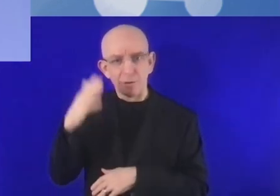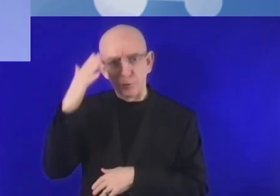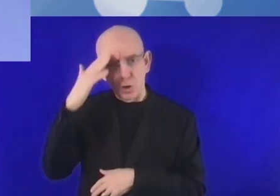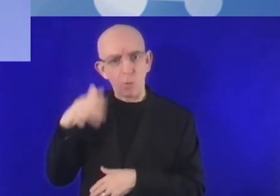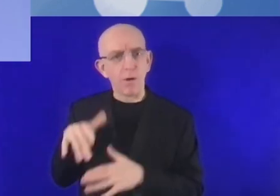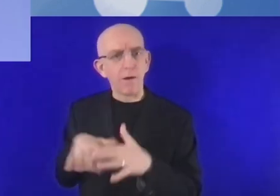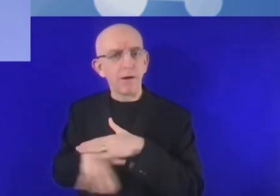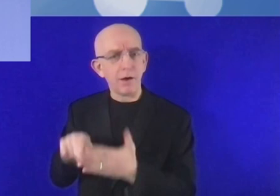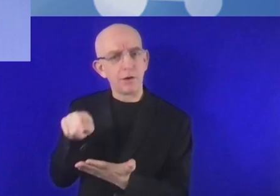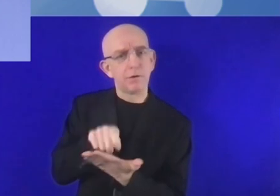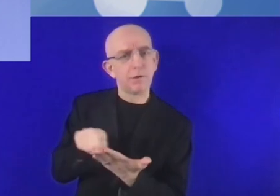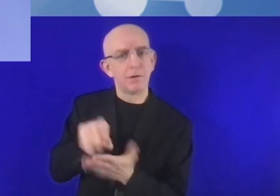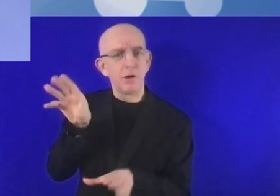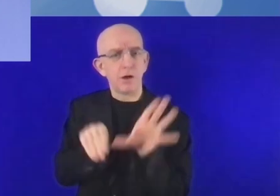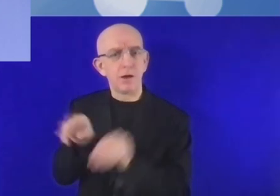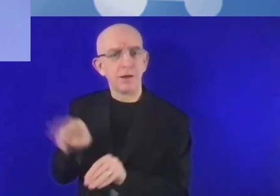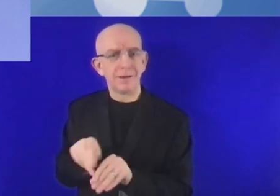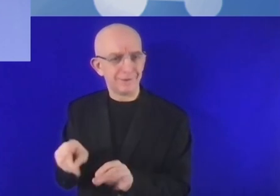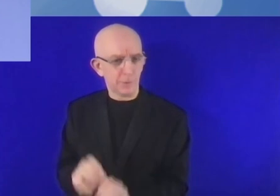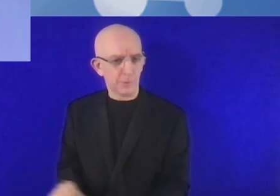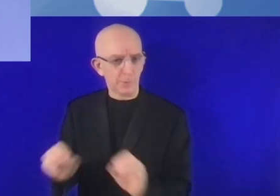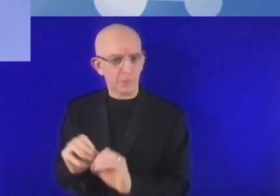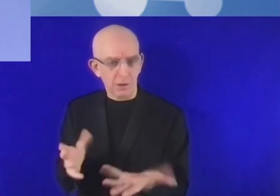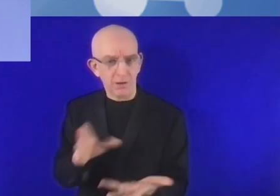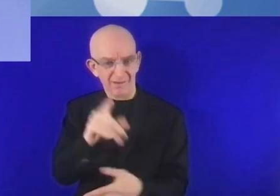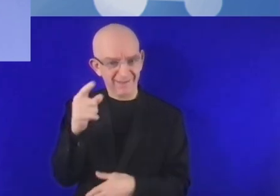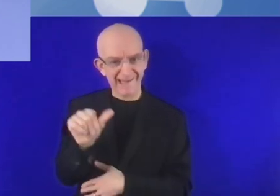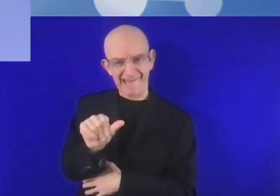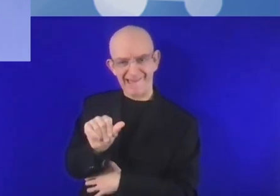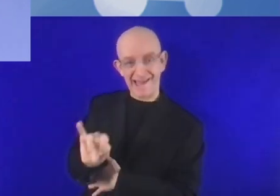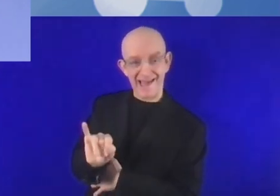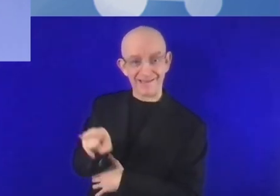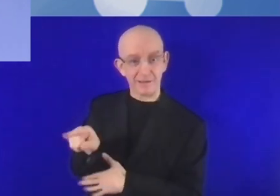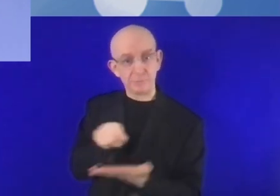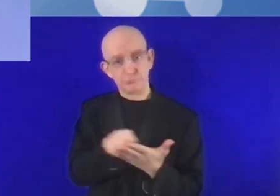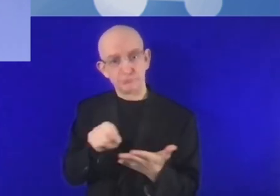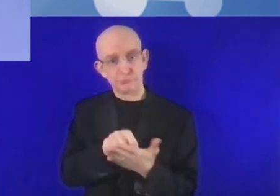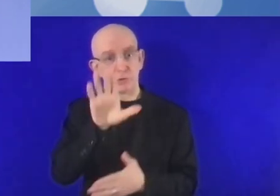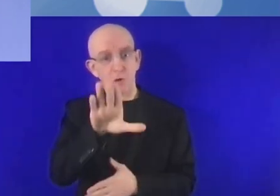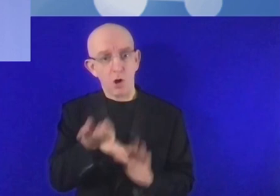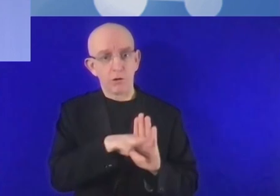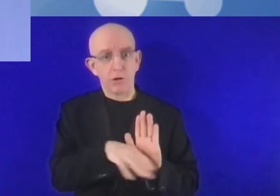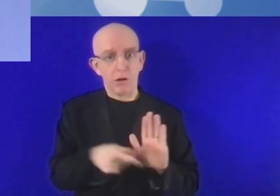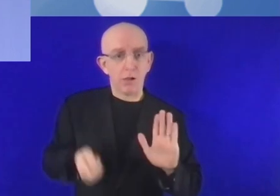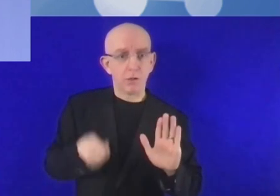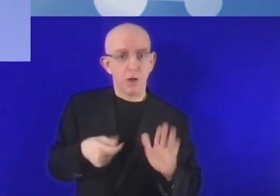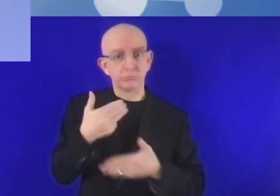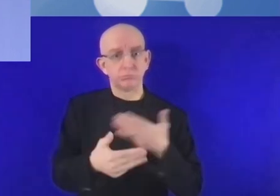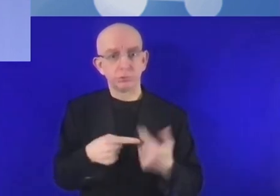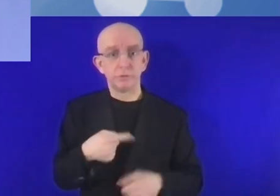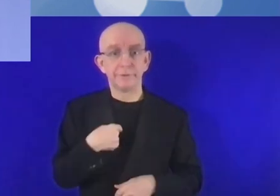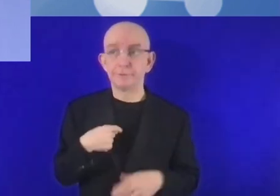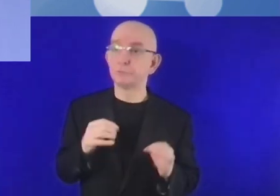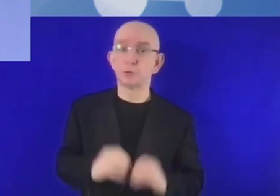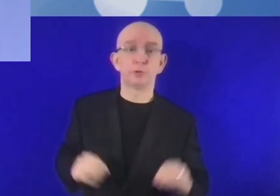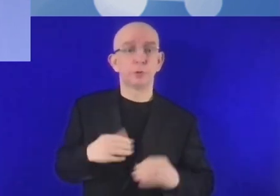takich umiejętności. Wyobraźmy sobie sztuczną inteligencję, która doradza nam w kwestiach prawnych albo pomaga nam w